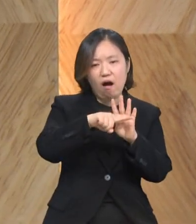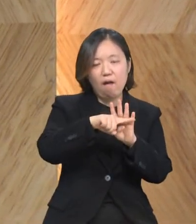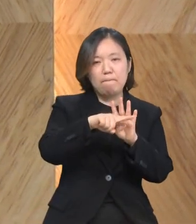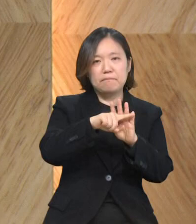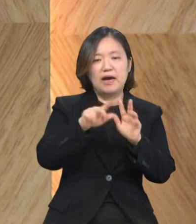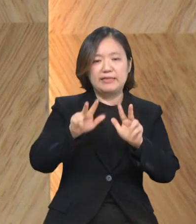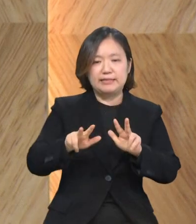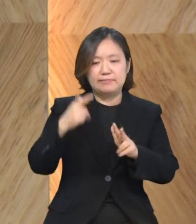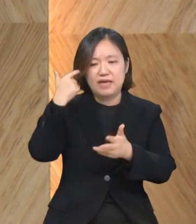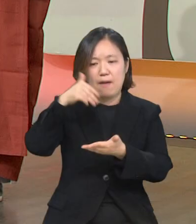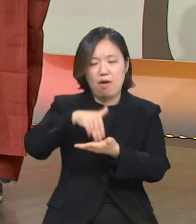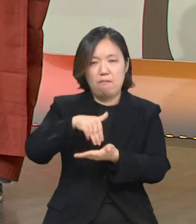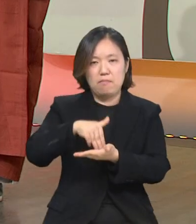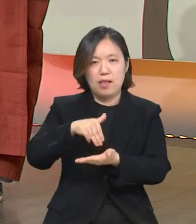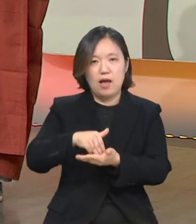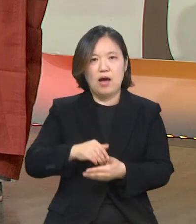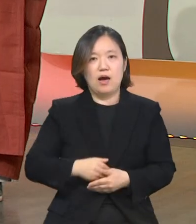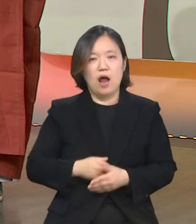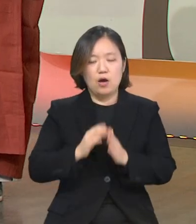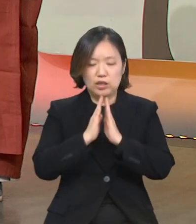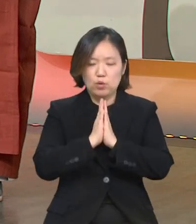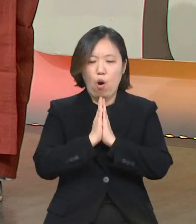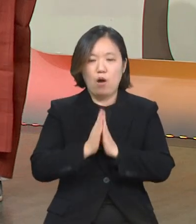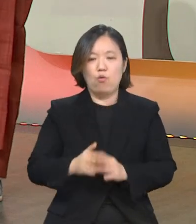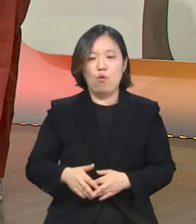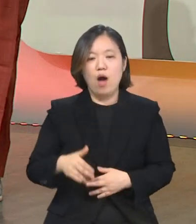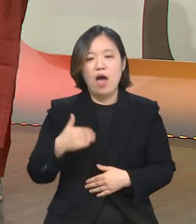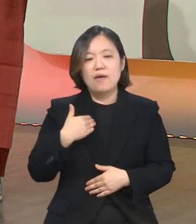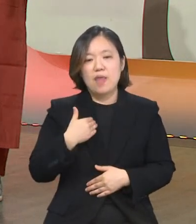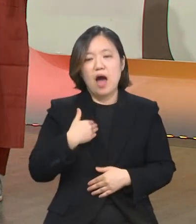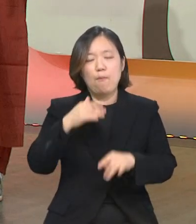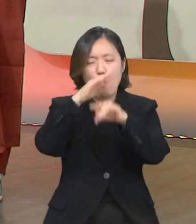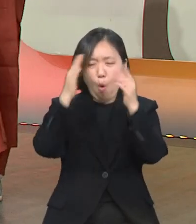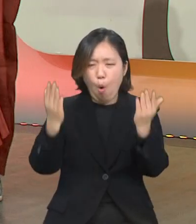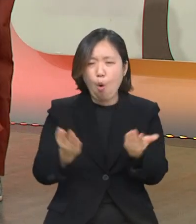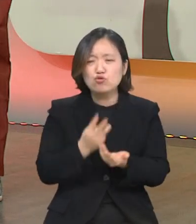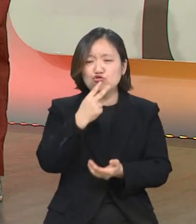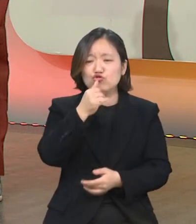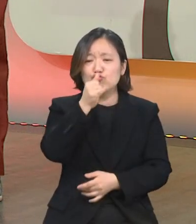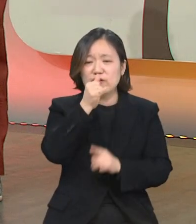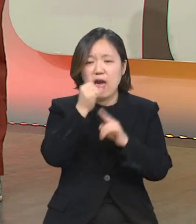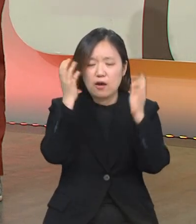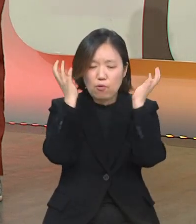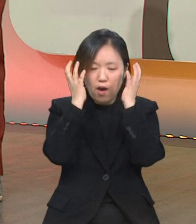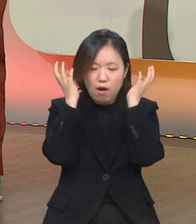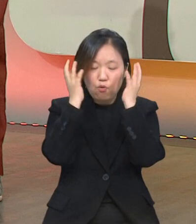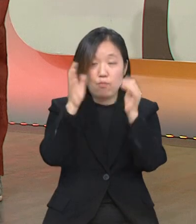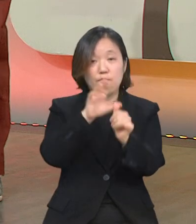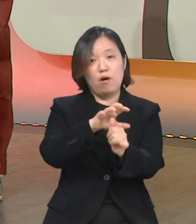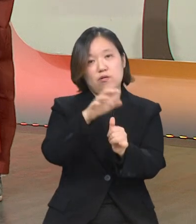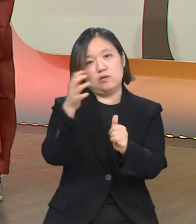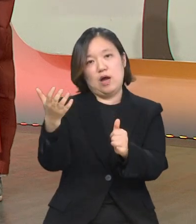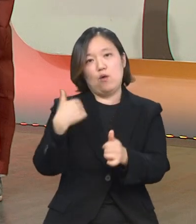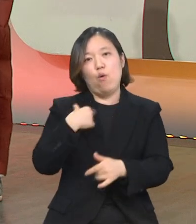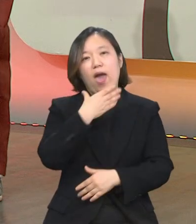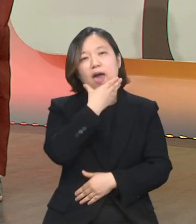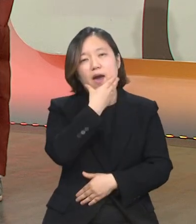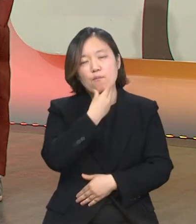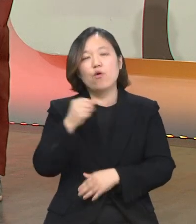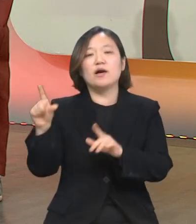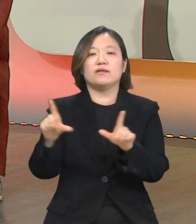업을 참여합니다 저를 포함해서 모든 중생이 괴로움에서 벗어나